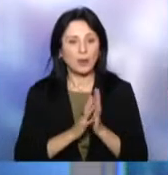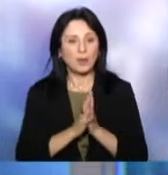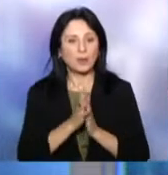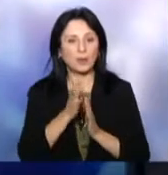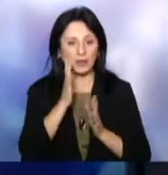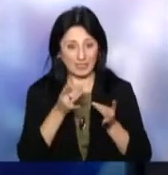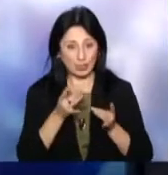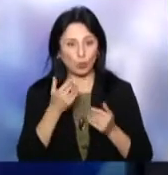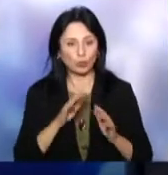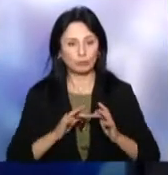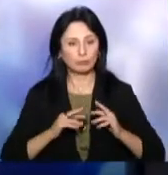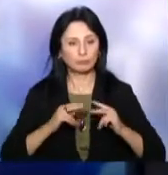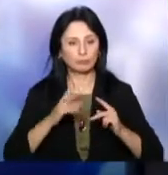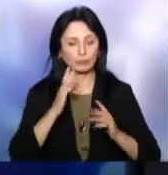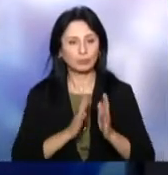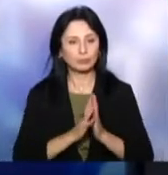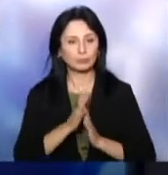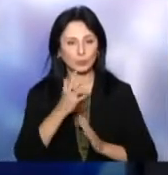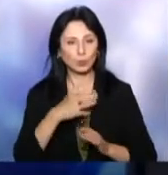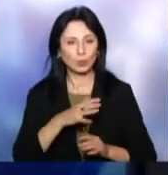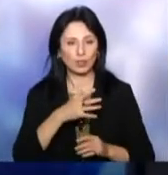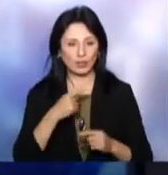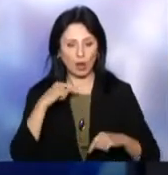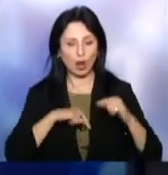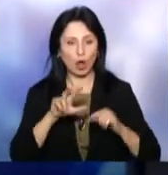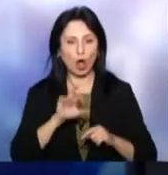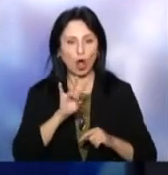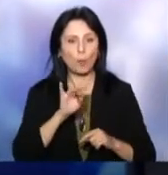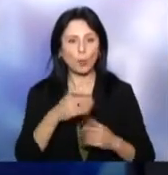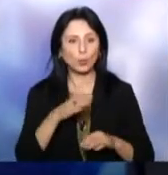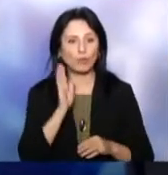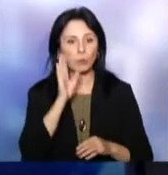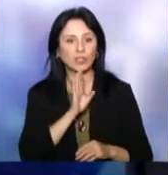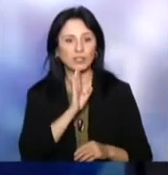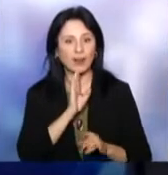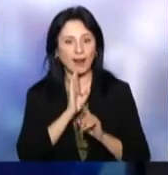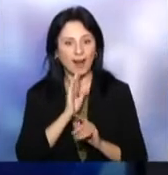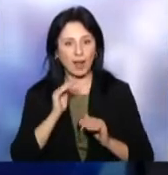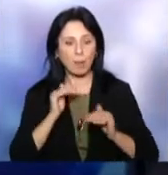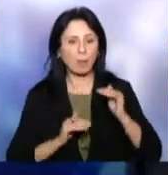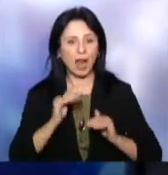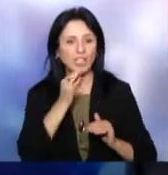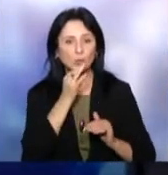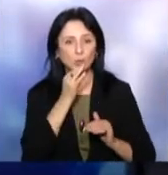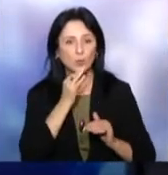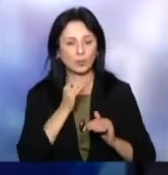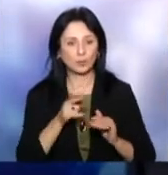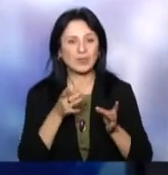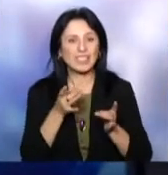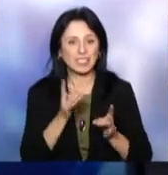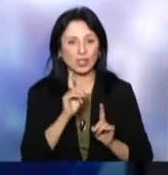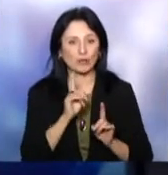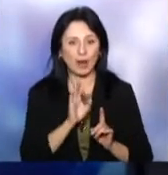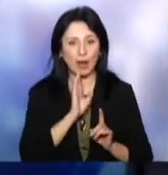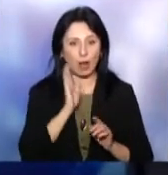წინა პერიოდში, როდესაც ხდება სწორედ სასქესო ჰორმონების ჯერ კიდევ დაბალანსებასთან არ გვაქვს საქმე, აქ